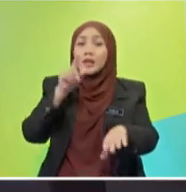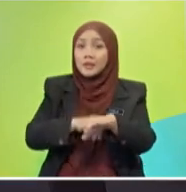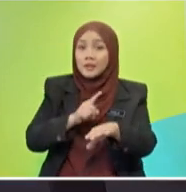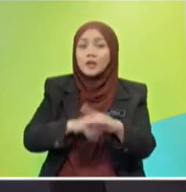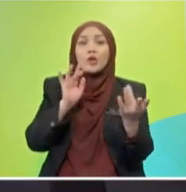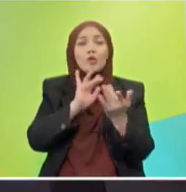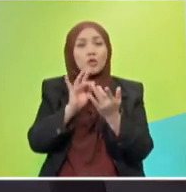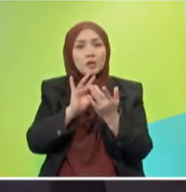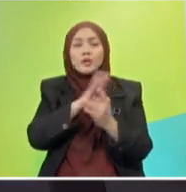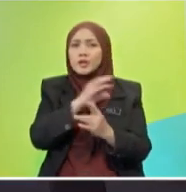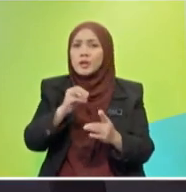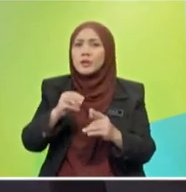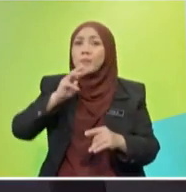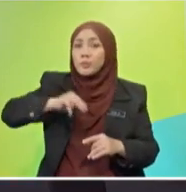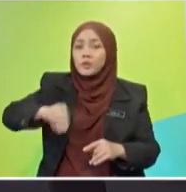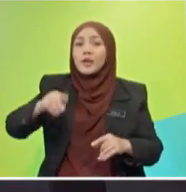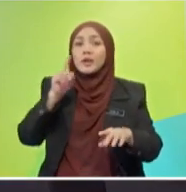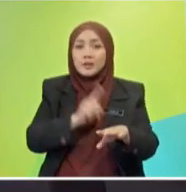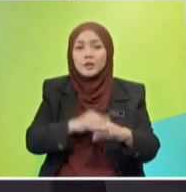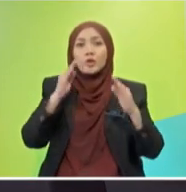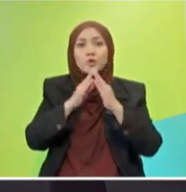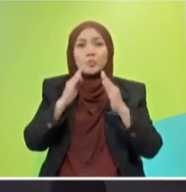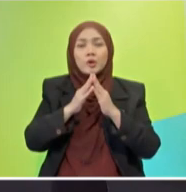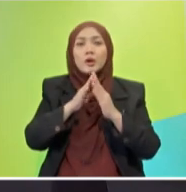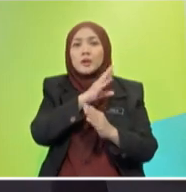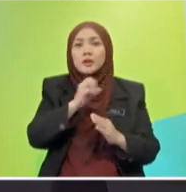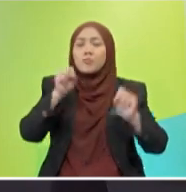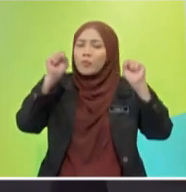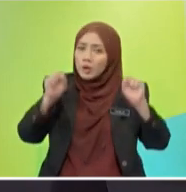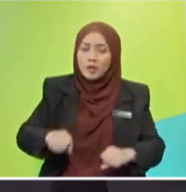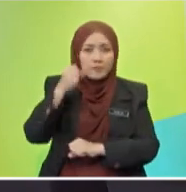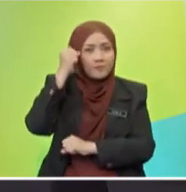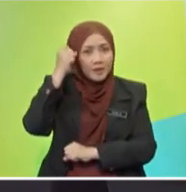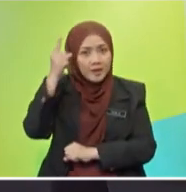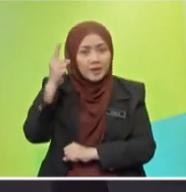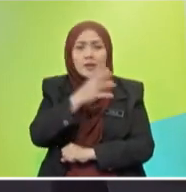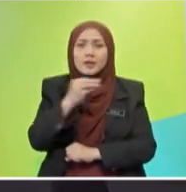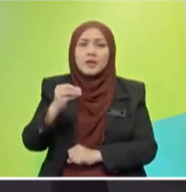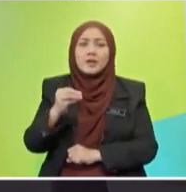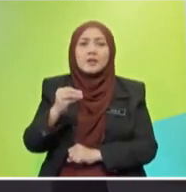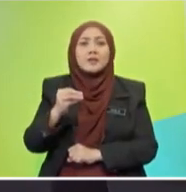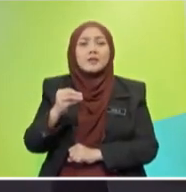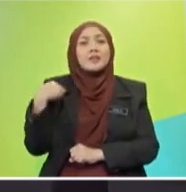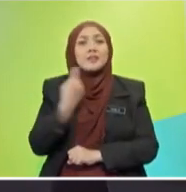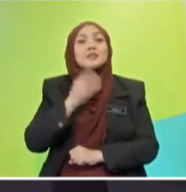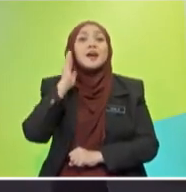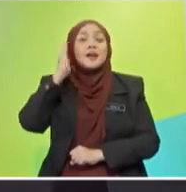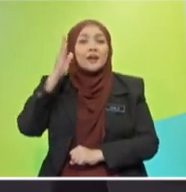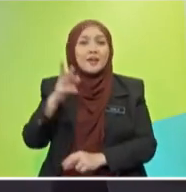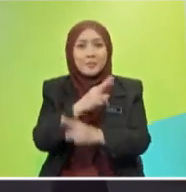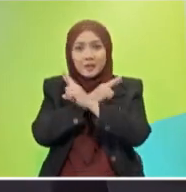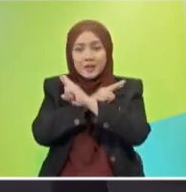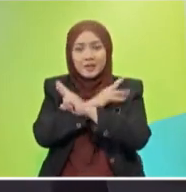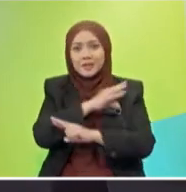paham berkenaan dengan pembelajaran yang cego aja sebenarnya adik-adik semua jangan